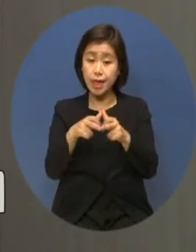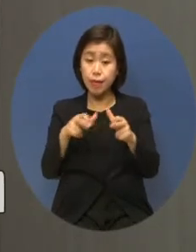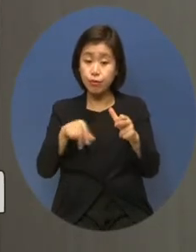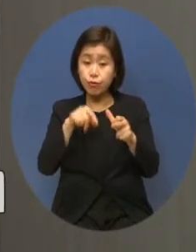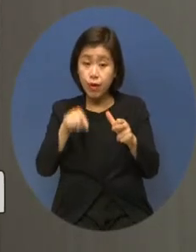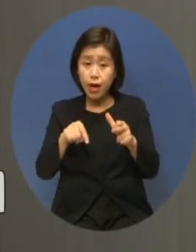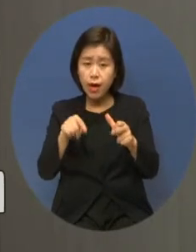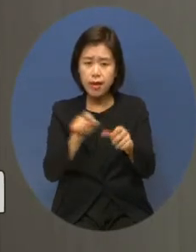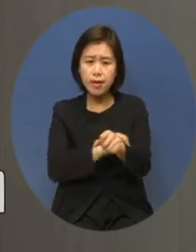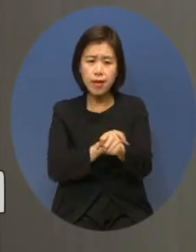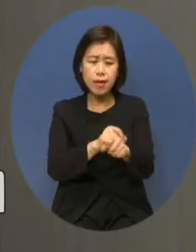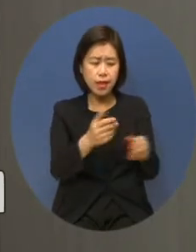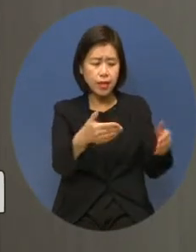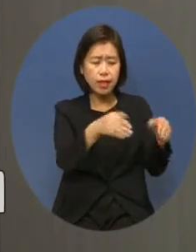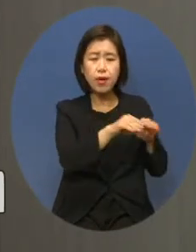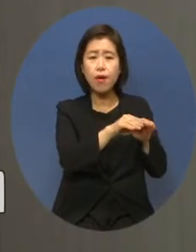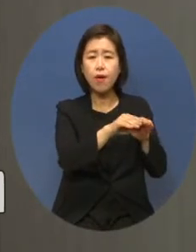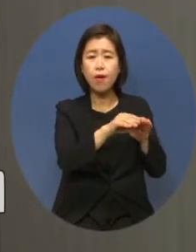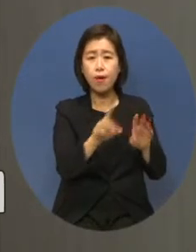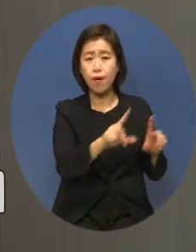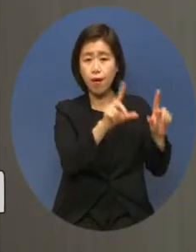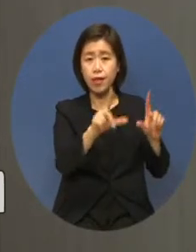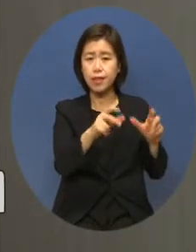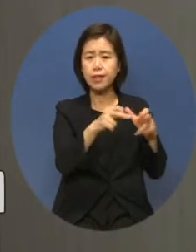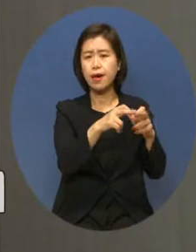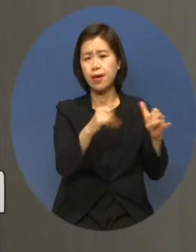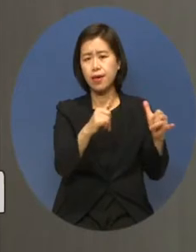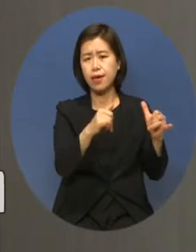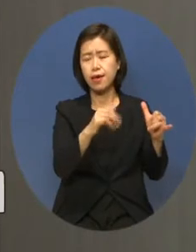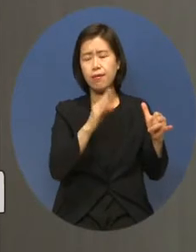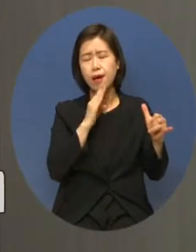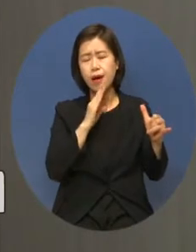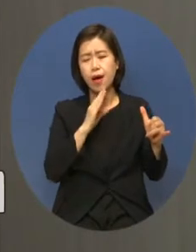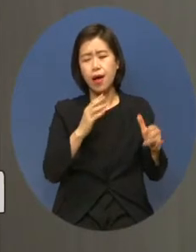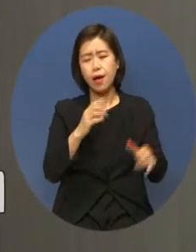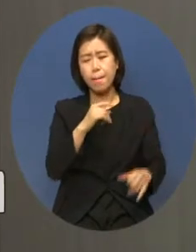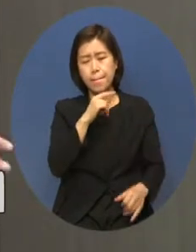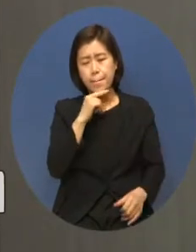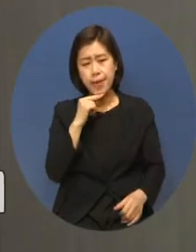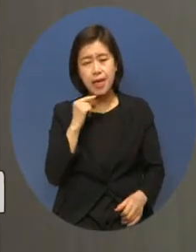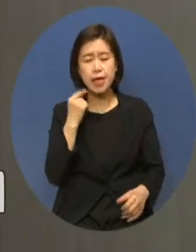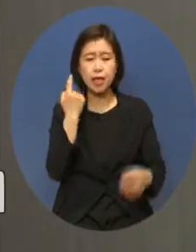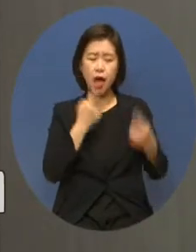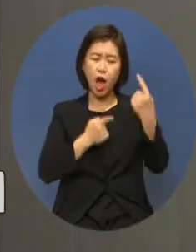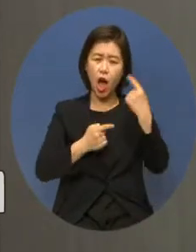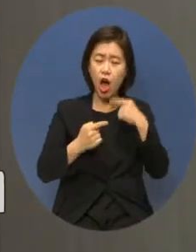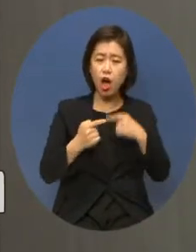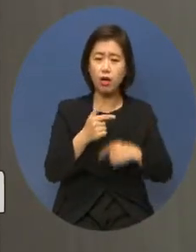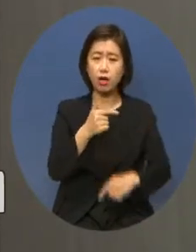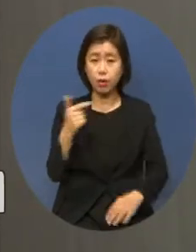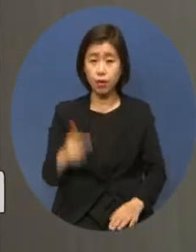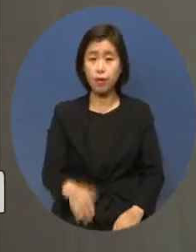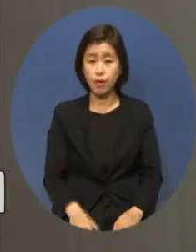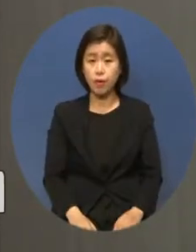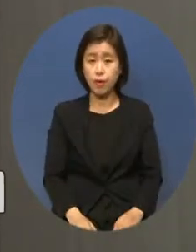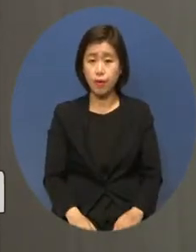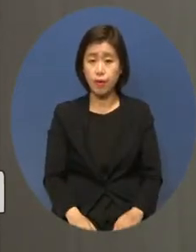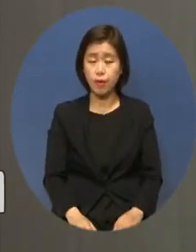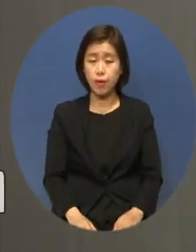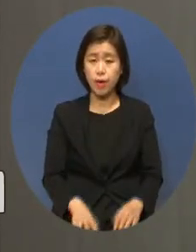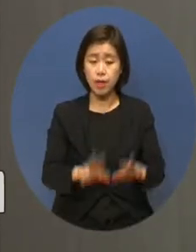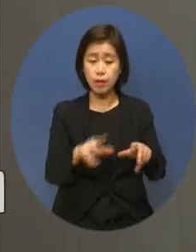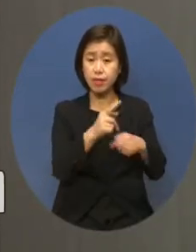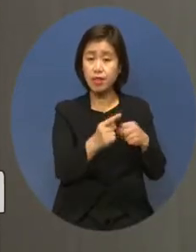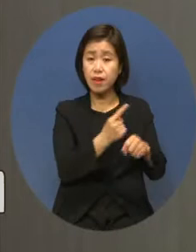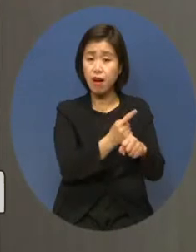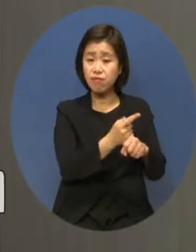있는 장애인들이 훨씬 더 많은 피해와 위험에 노출되어 있었다는 것이 이제 1년여가 지난 지금 여러 가지